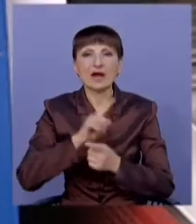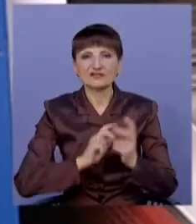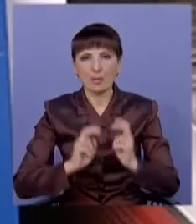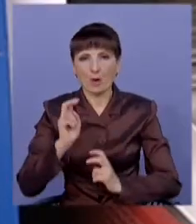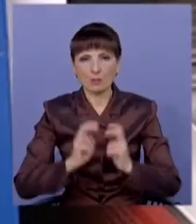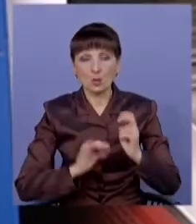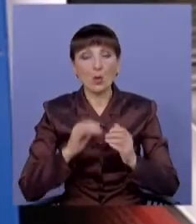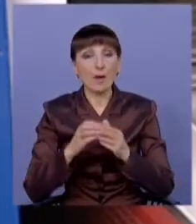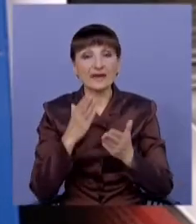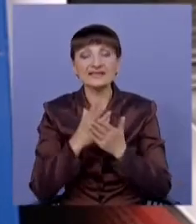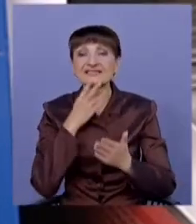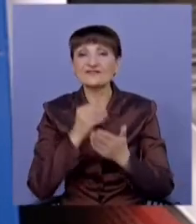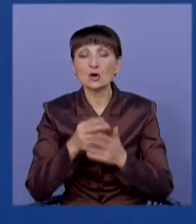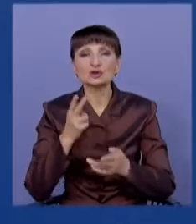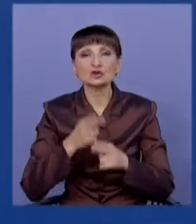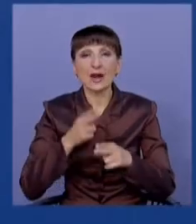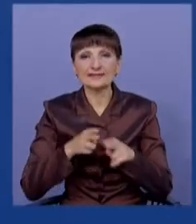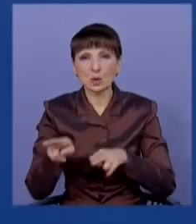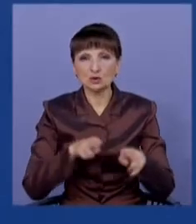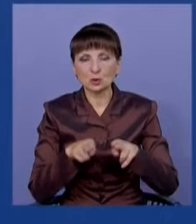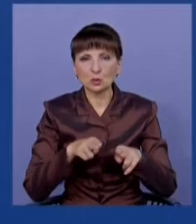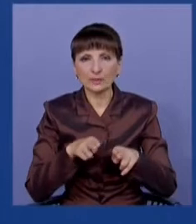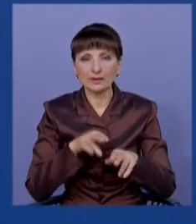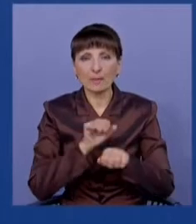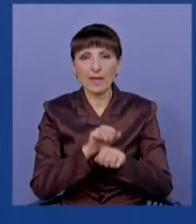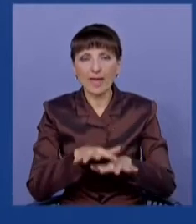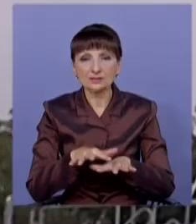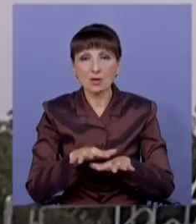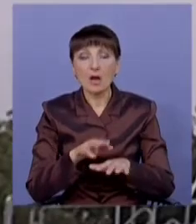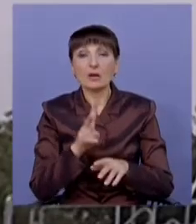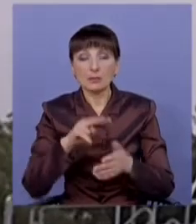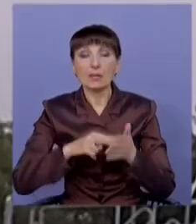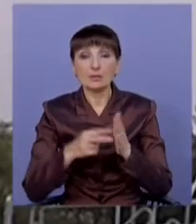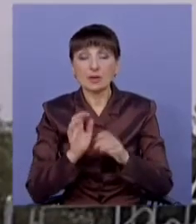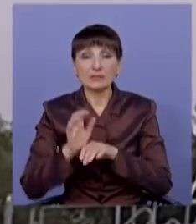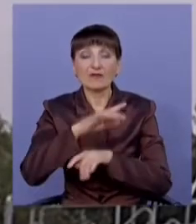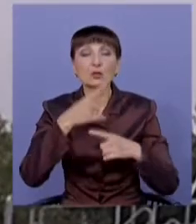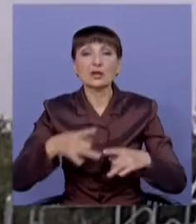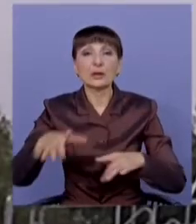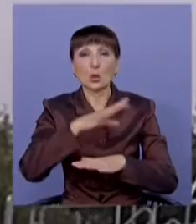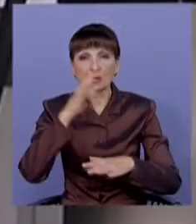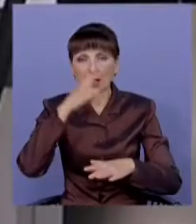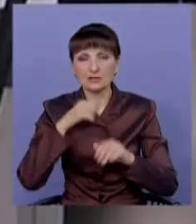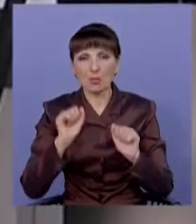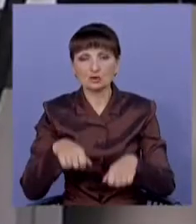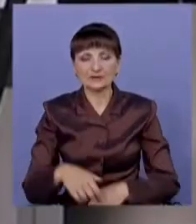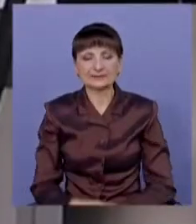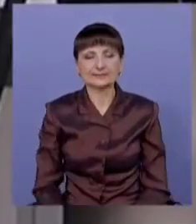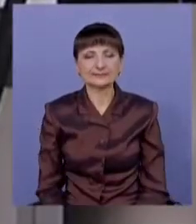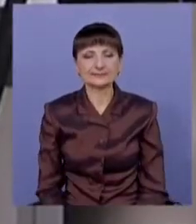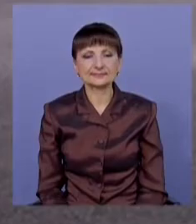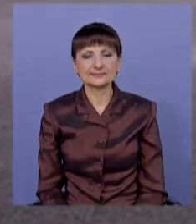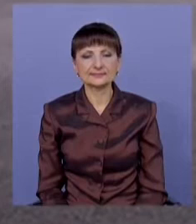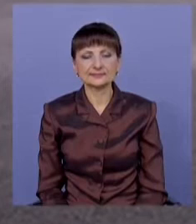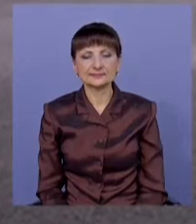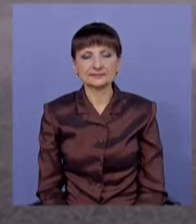У компании есть свой железнодорожный тупик, и при наличии спроса продукцию планируется отправлять в другие регионы страны. Рамина Мирзалимова, Арсен